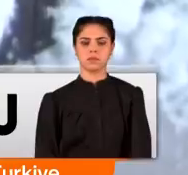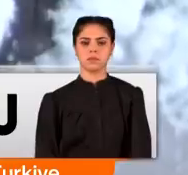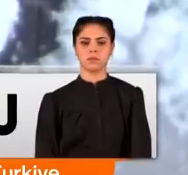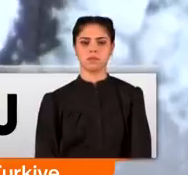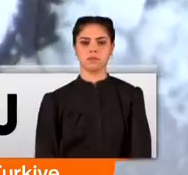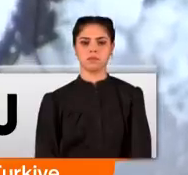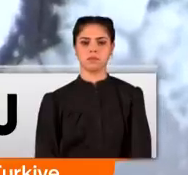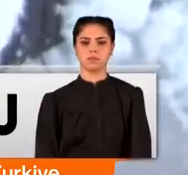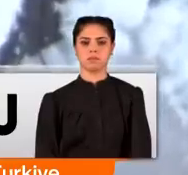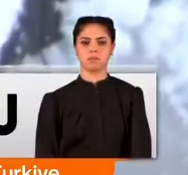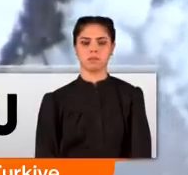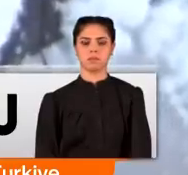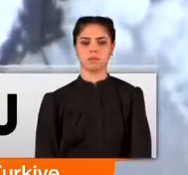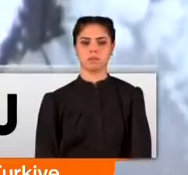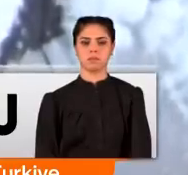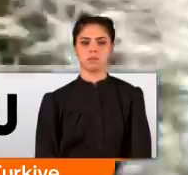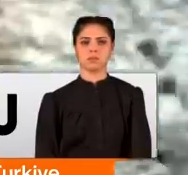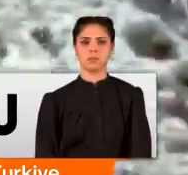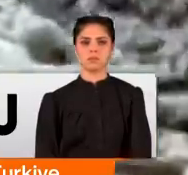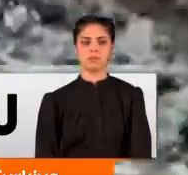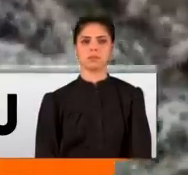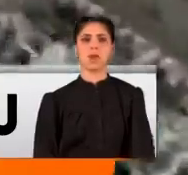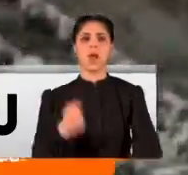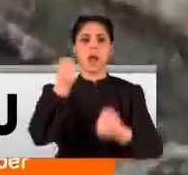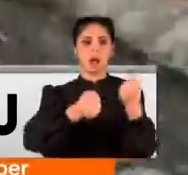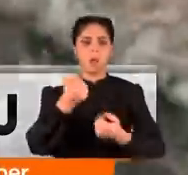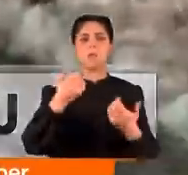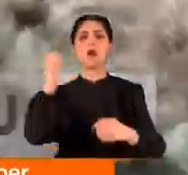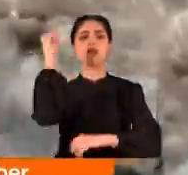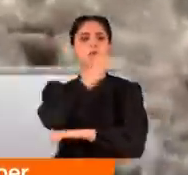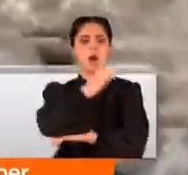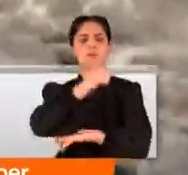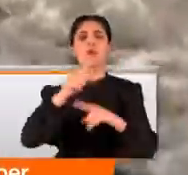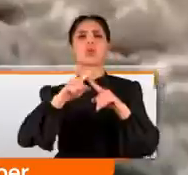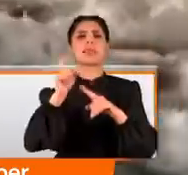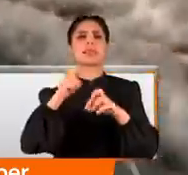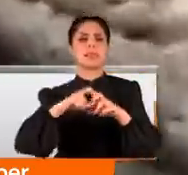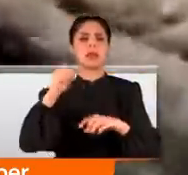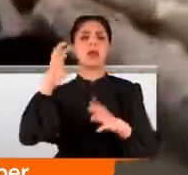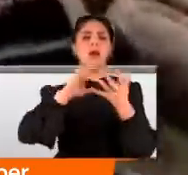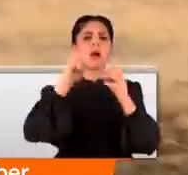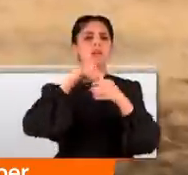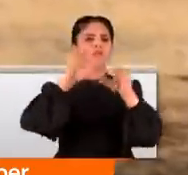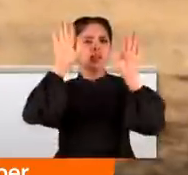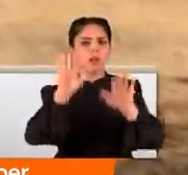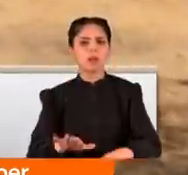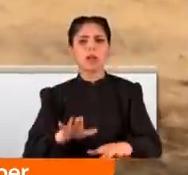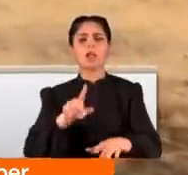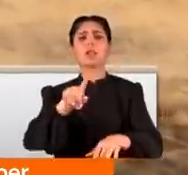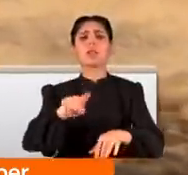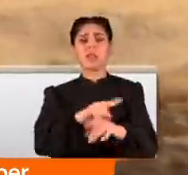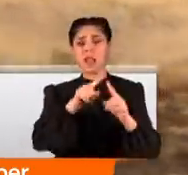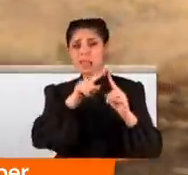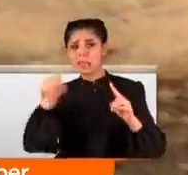Hastaneden geliyorum. Şimdi benzinin bitmek üzere. Otomobiller, kamyonlar, tırlar hepsi kara saplandı. Saatler birbirini